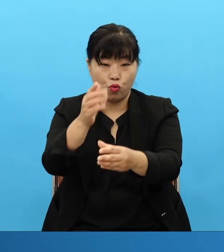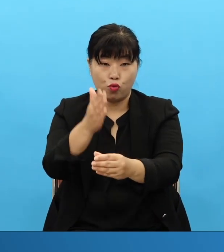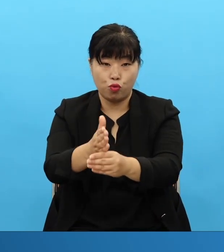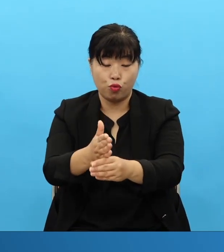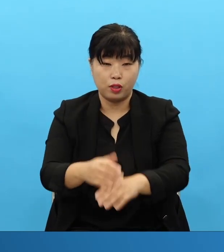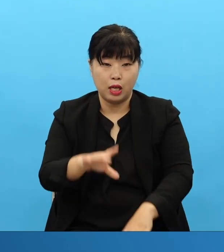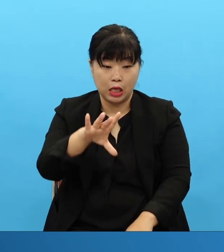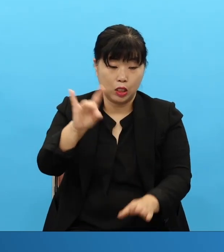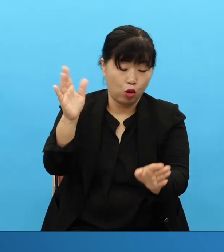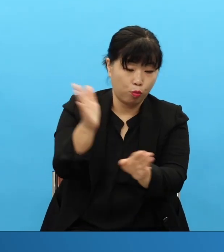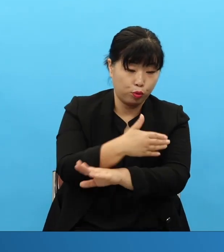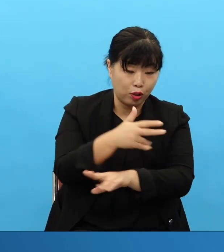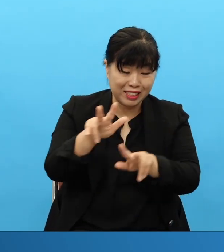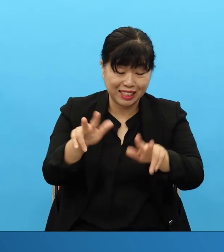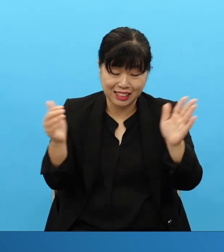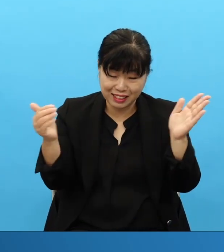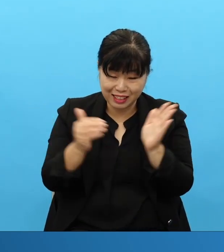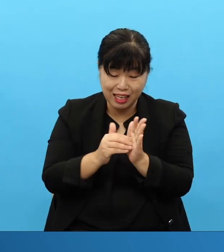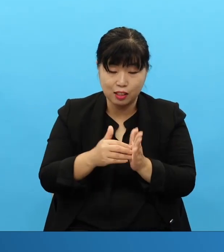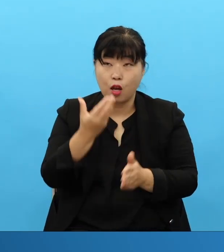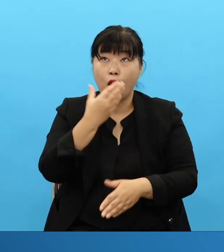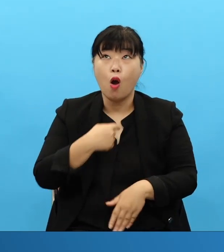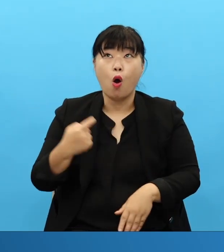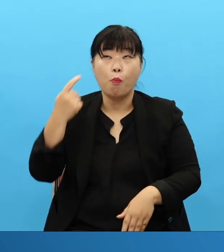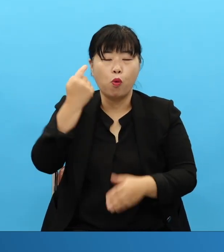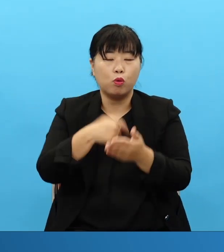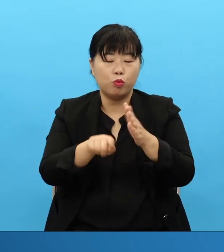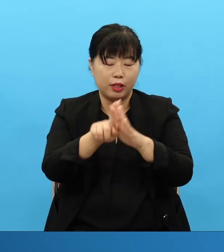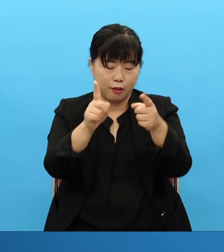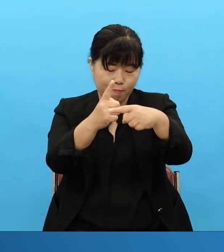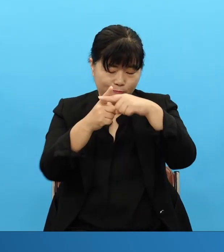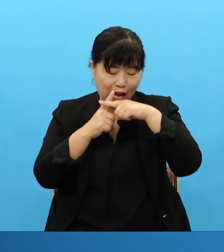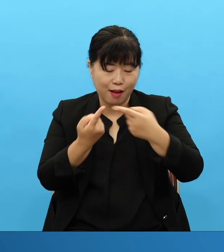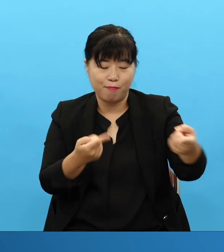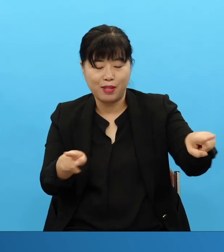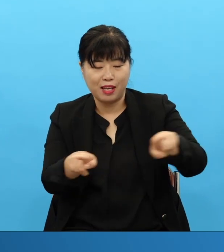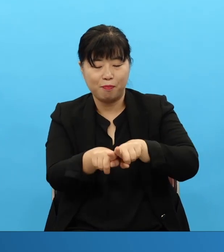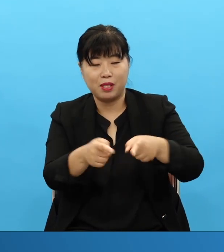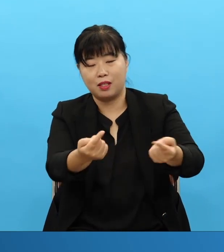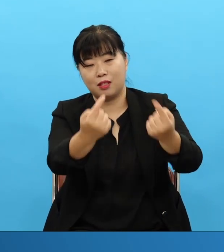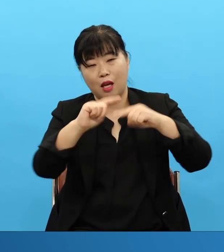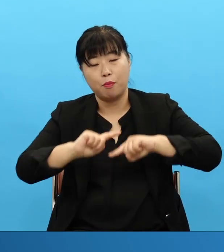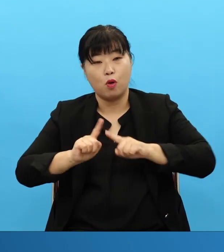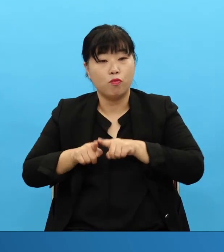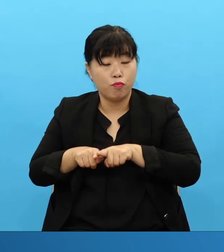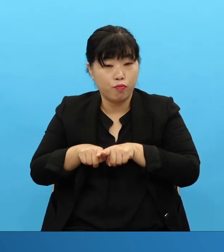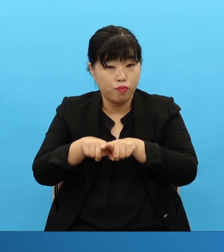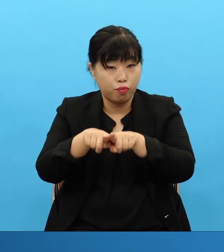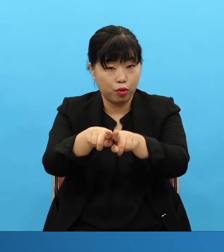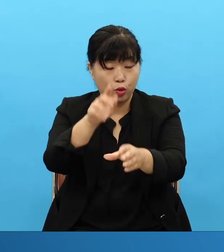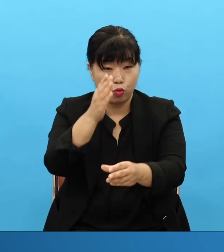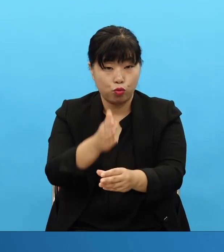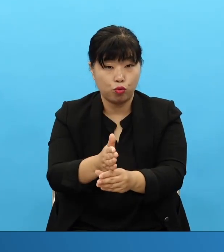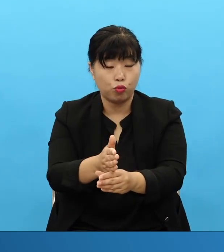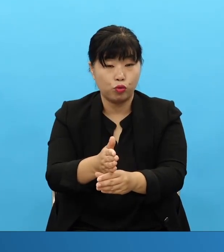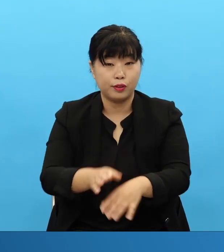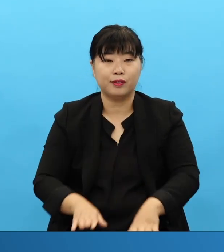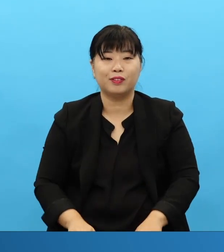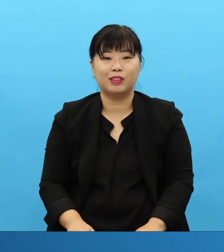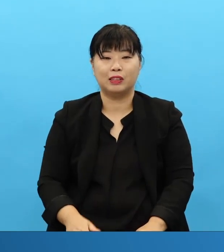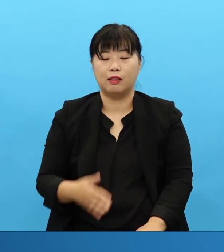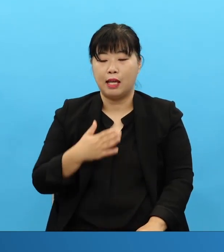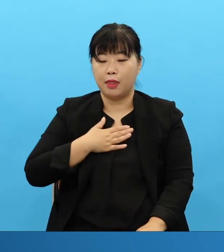처음부터 It 지금까지 says from the beginning until 복음의 now 일에 참여하고 있는 거야. that you are participating in this gospel. 우리가 지금 전도운동